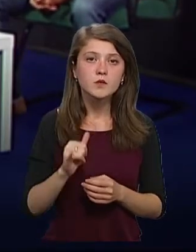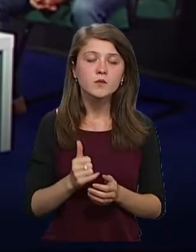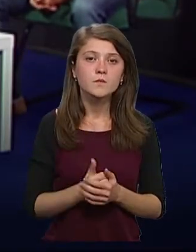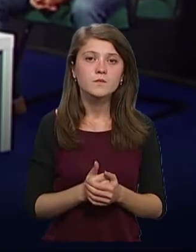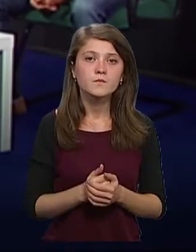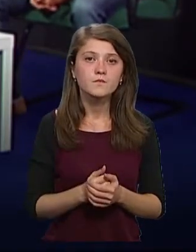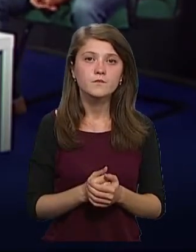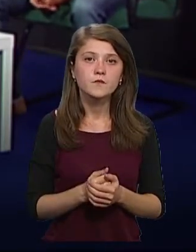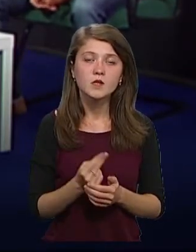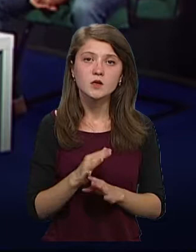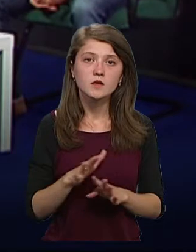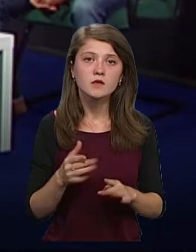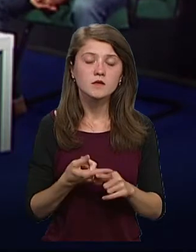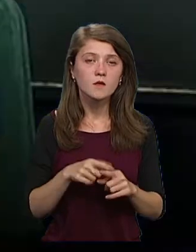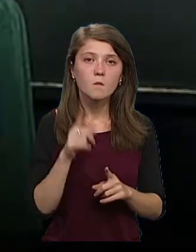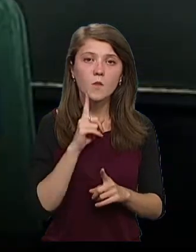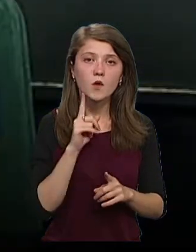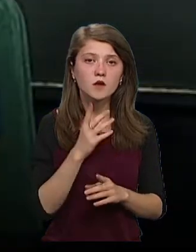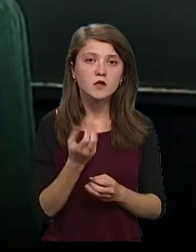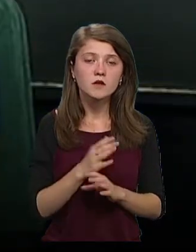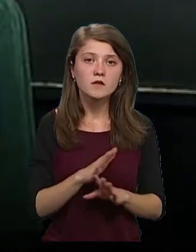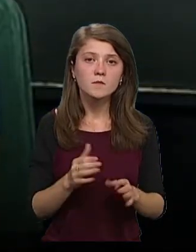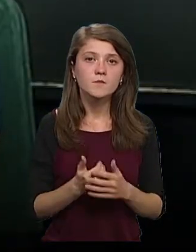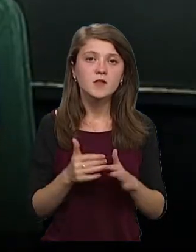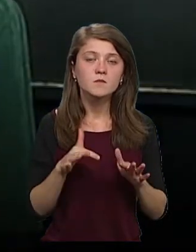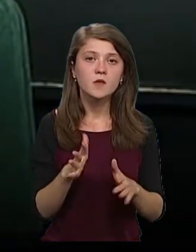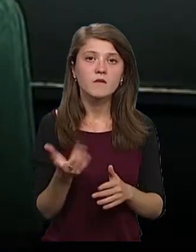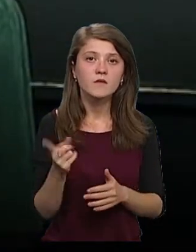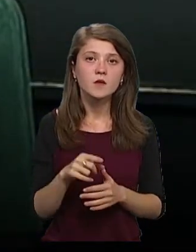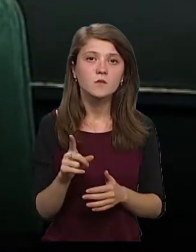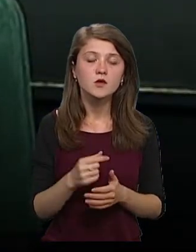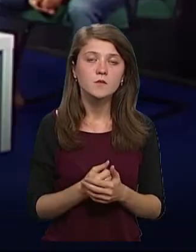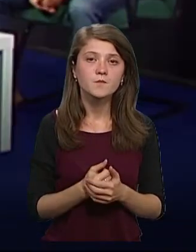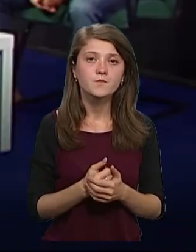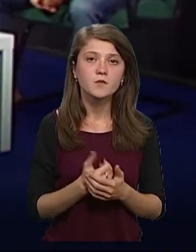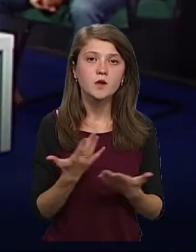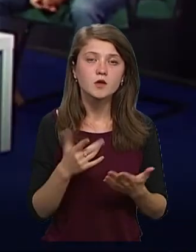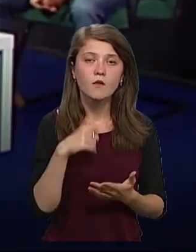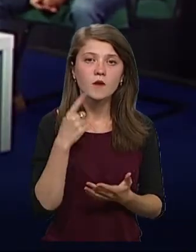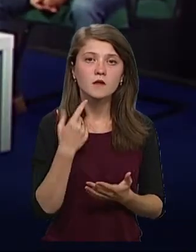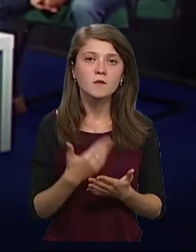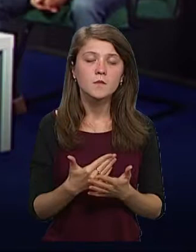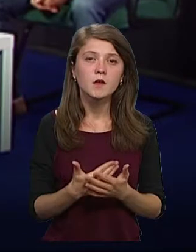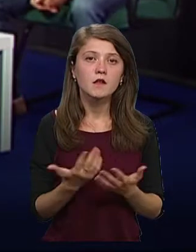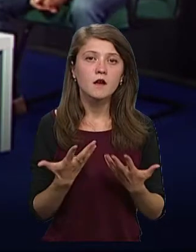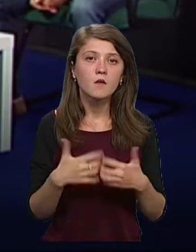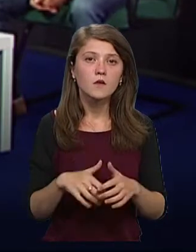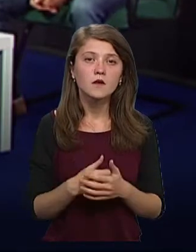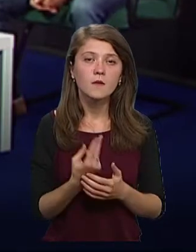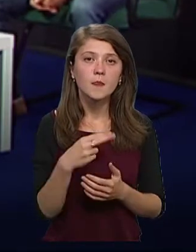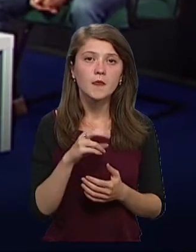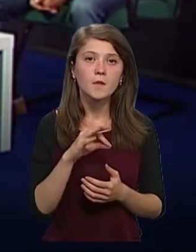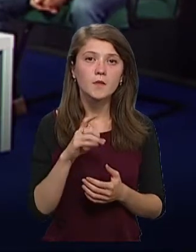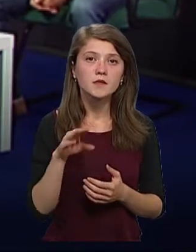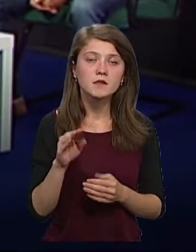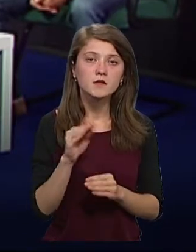ще лягло чи ні? Ну, це ще поки ні. Це ще поки ні. Про це треба говорити. Якщо говорили на рахунок, що на депозити